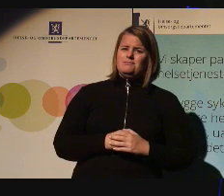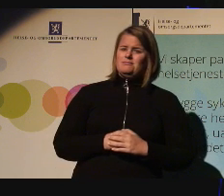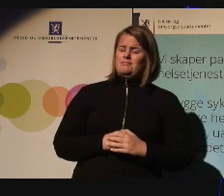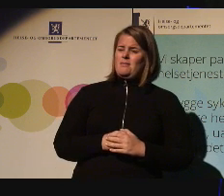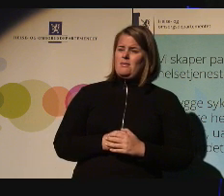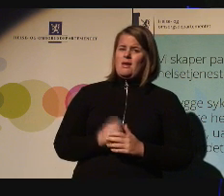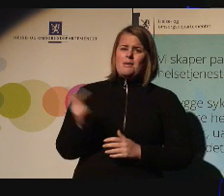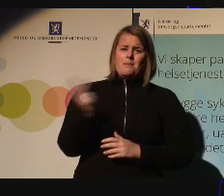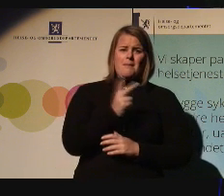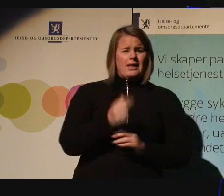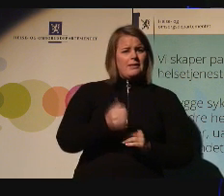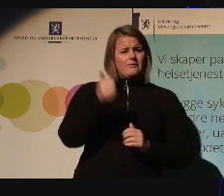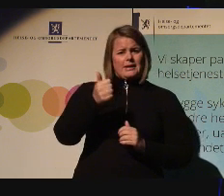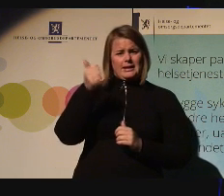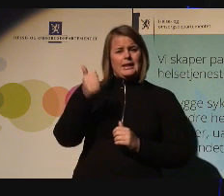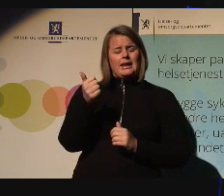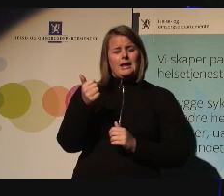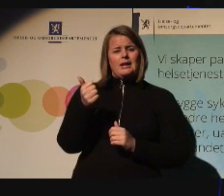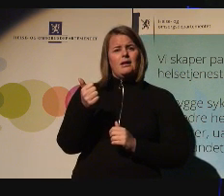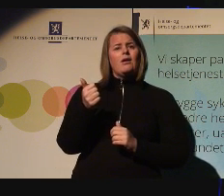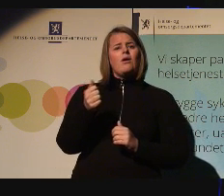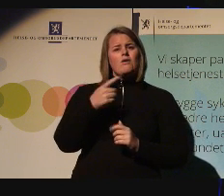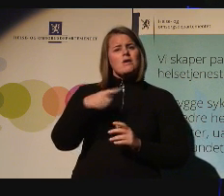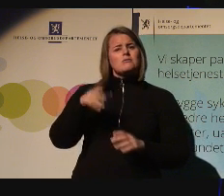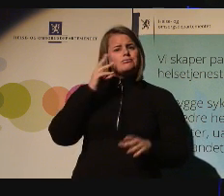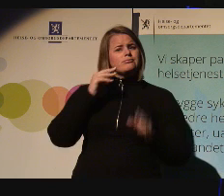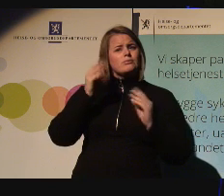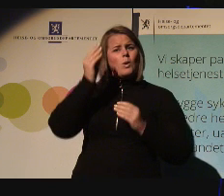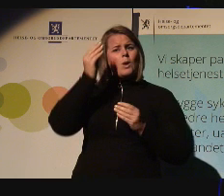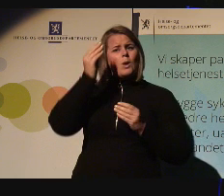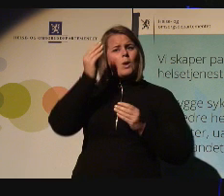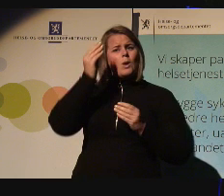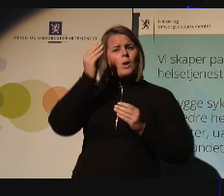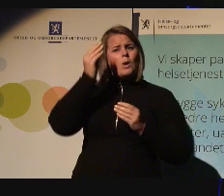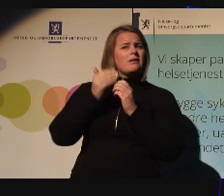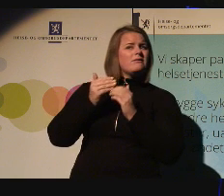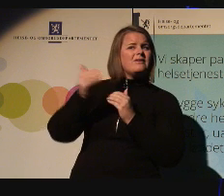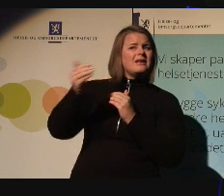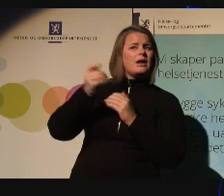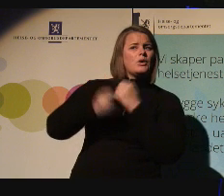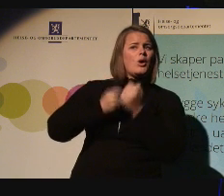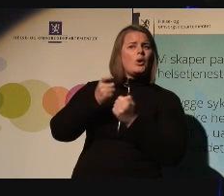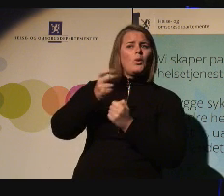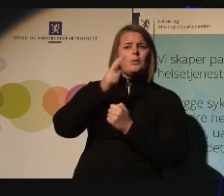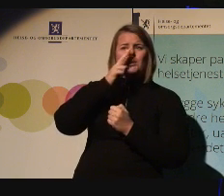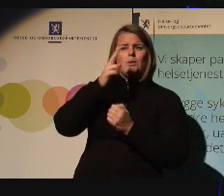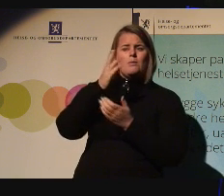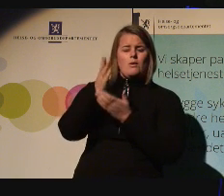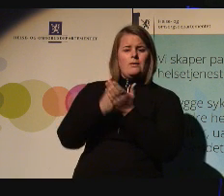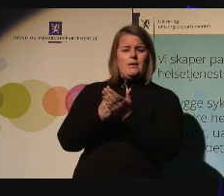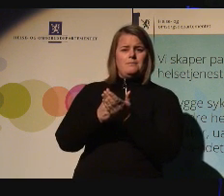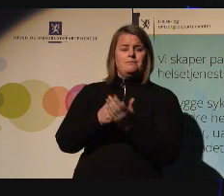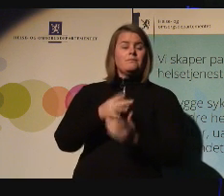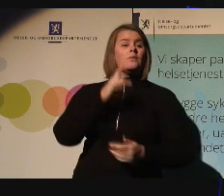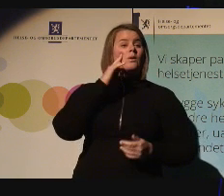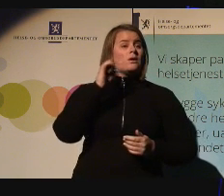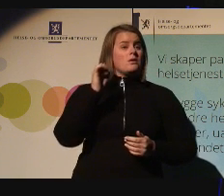lære på hvordan vi kan gjøre ting på en annen måte. For som Anne-Grete sa i går, da